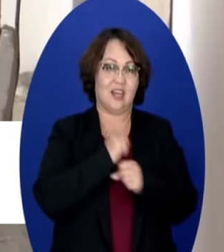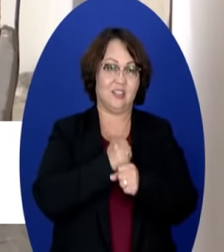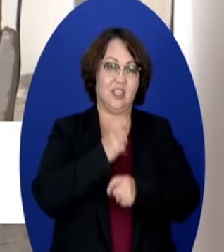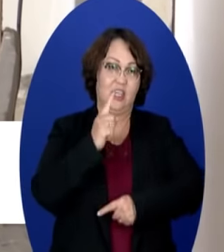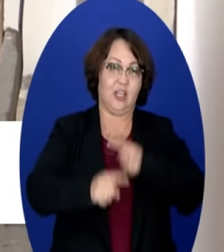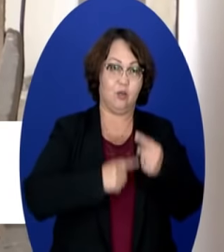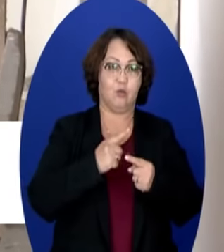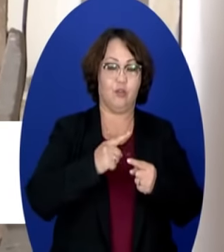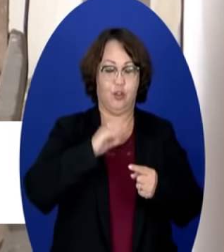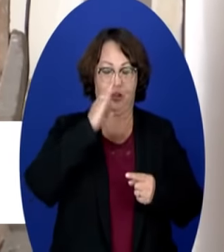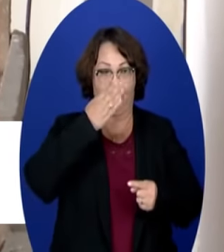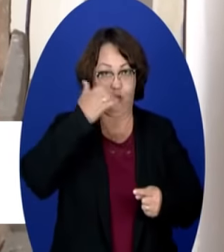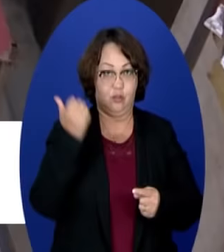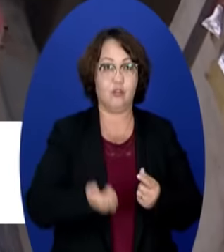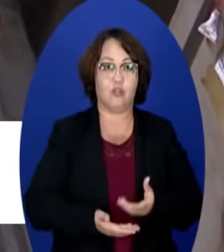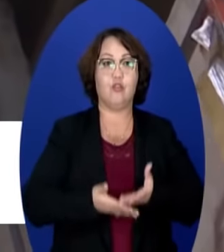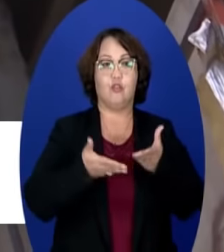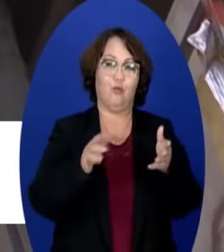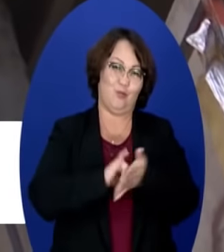илүү гүйцэтгэж төгс төгөлдөр болох.